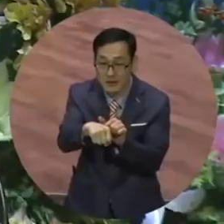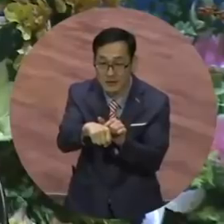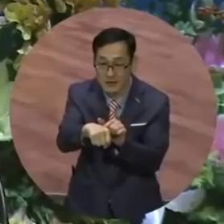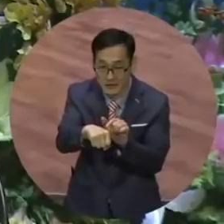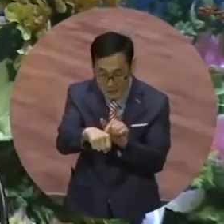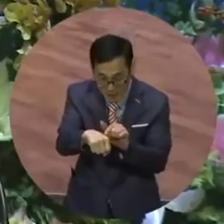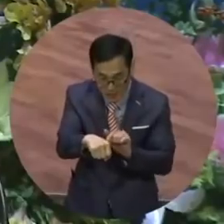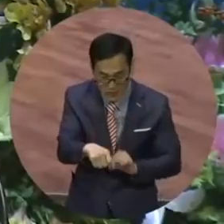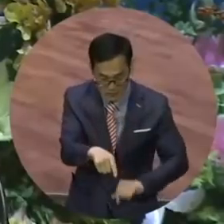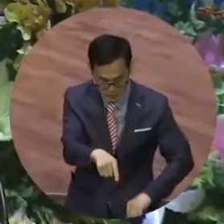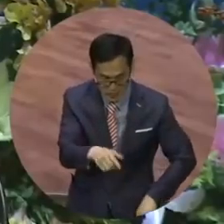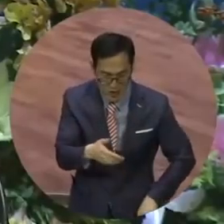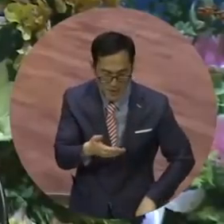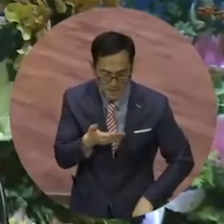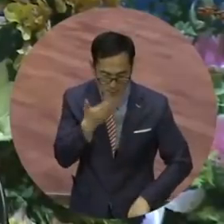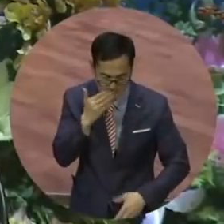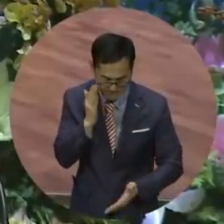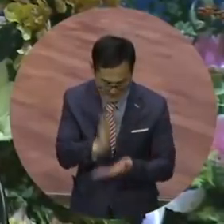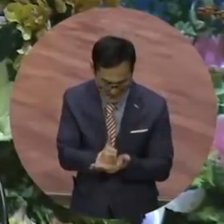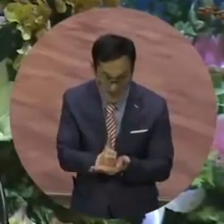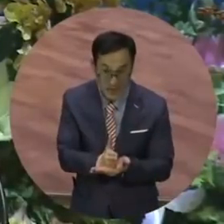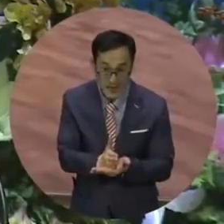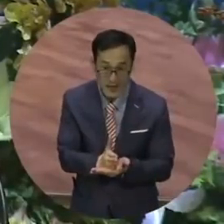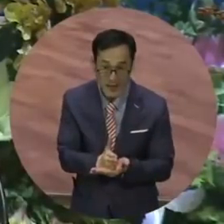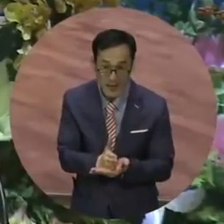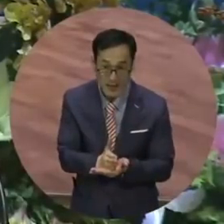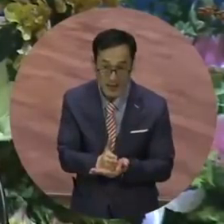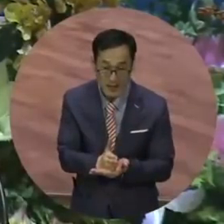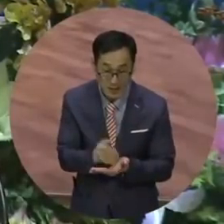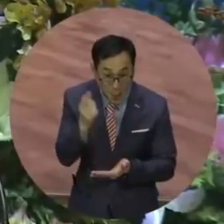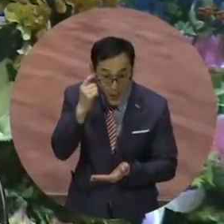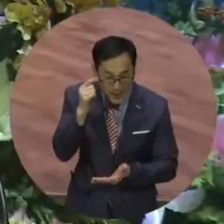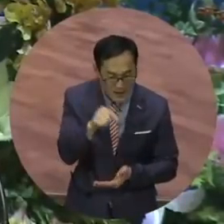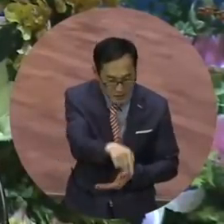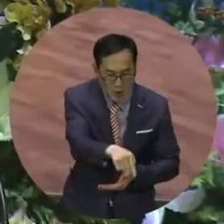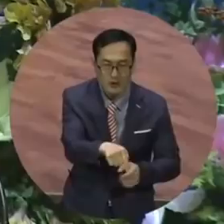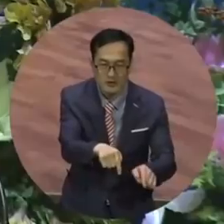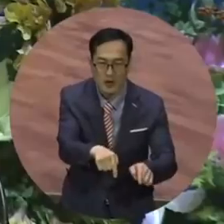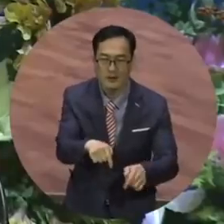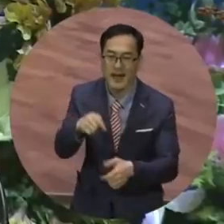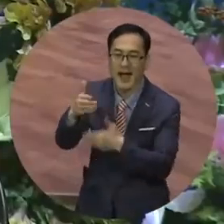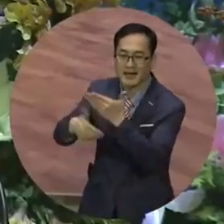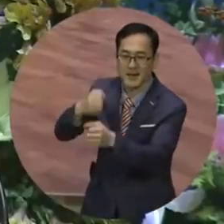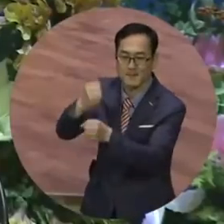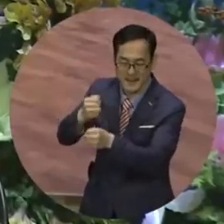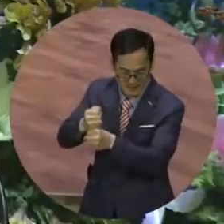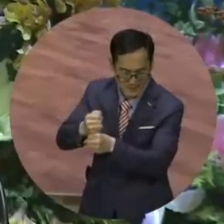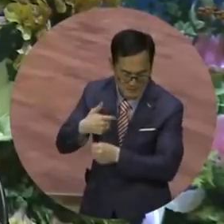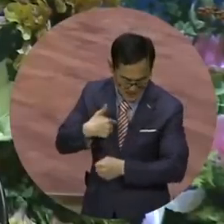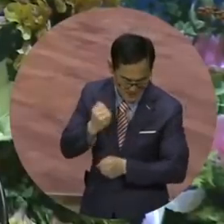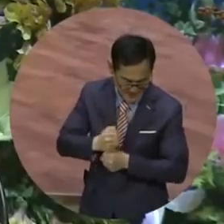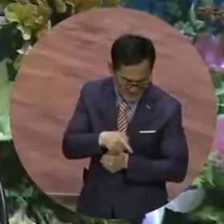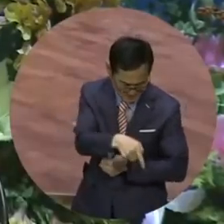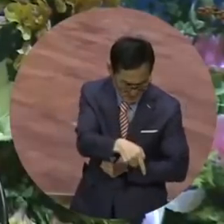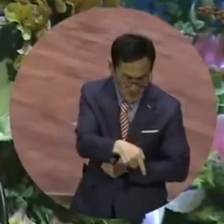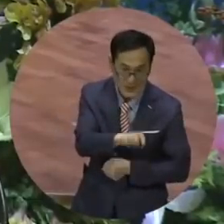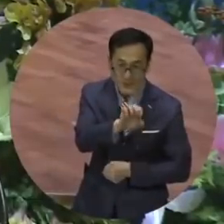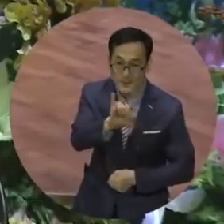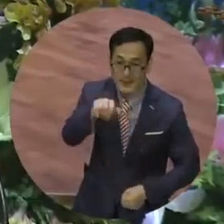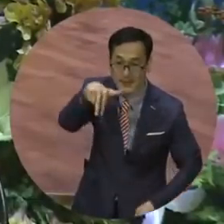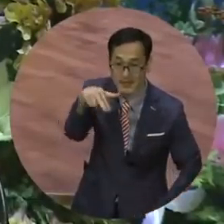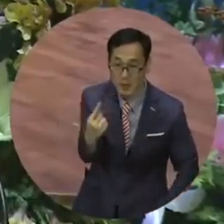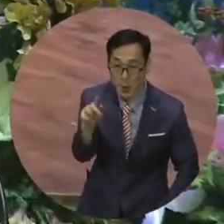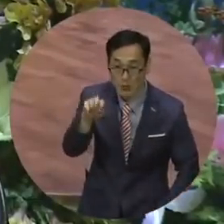마라. 너와 나의 구분점이야. 너는 피조물, 나는 창조주야. 네가 아무리 똑똑하고 네 아무리 능력이 있어도 너는